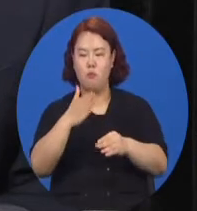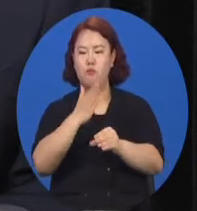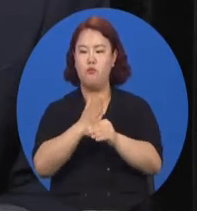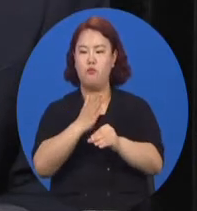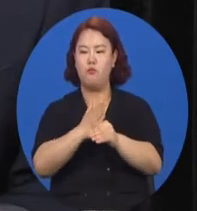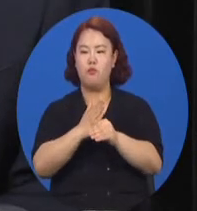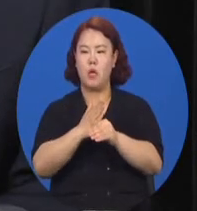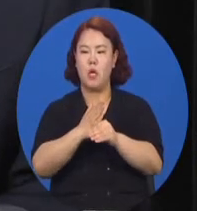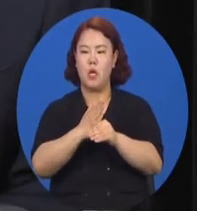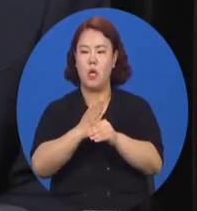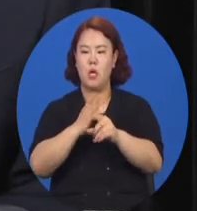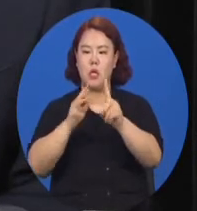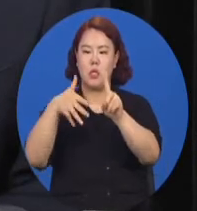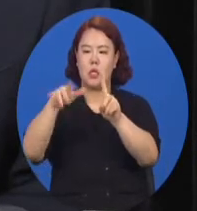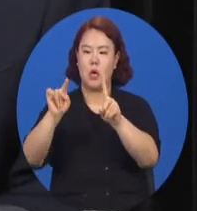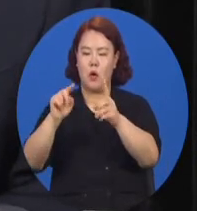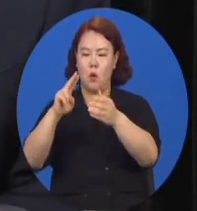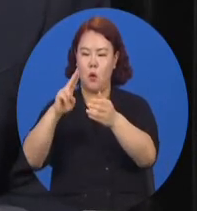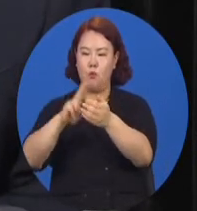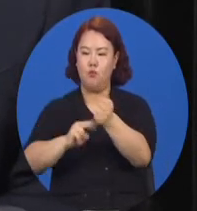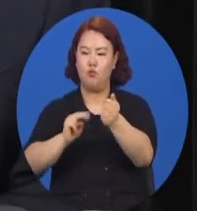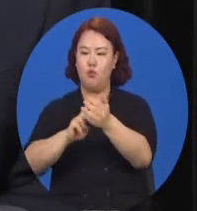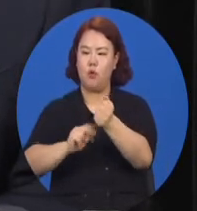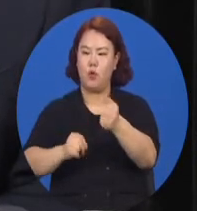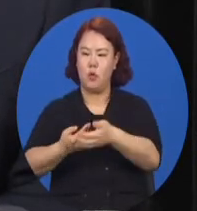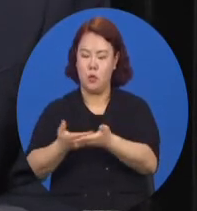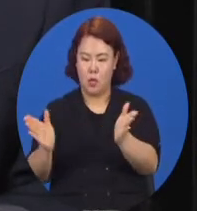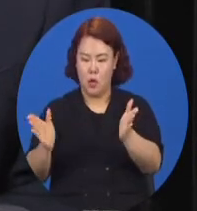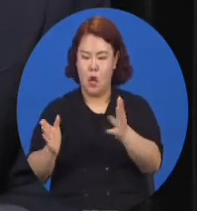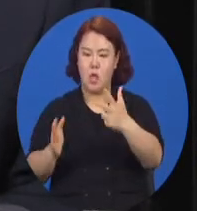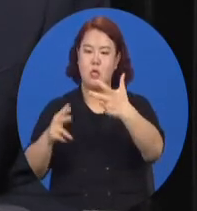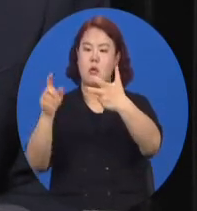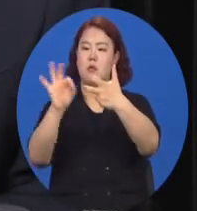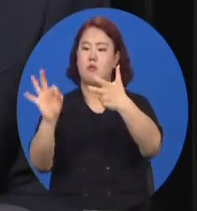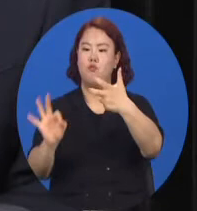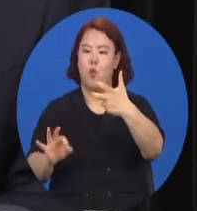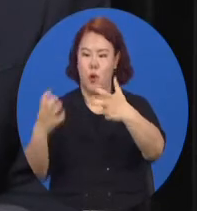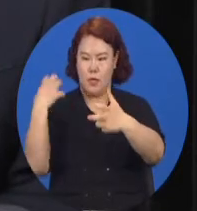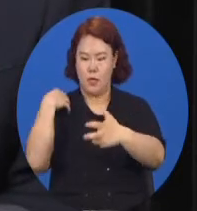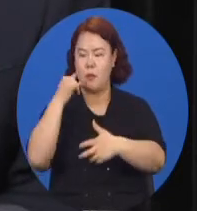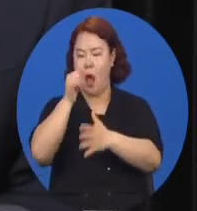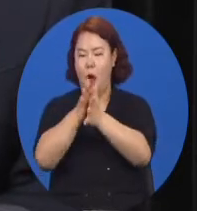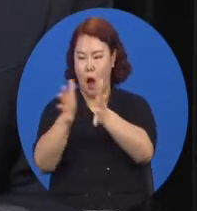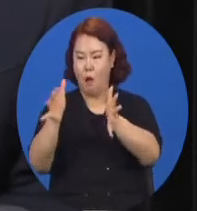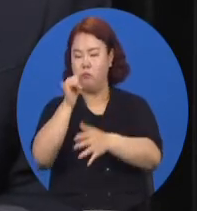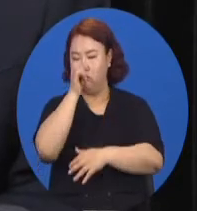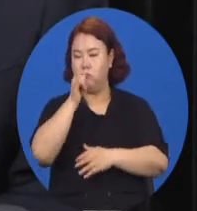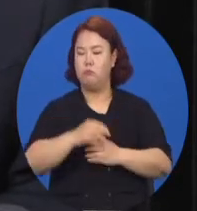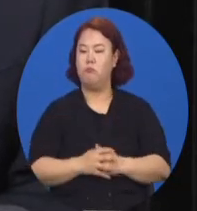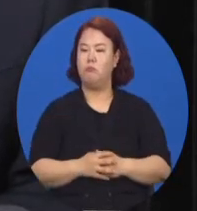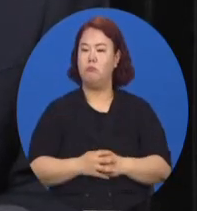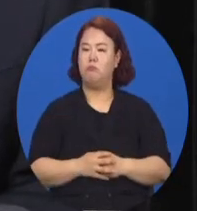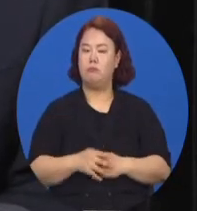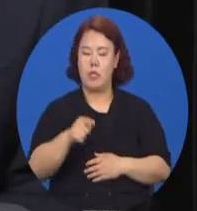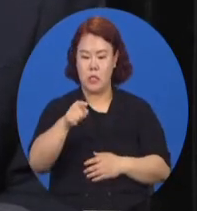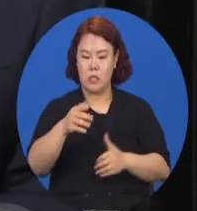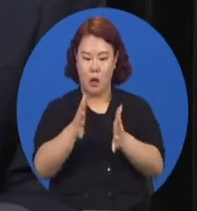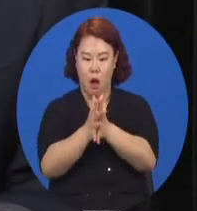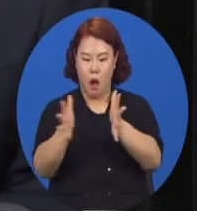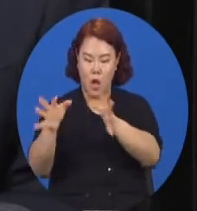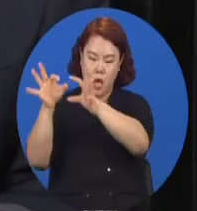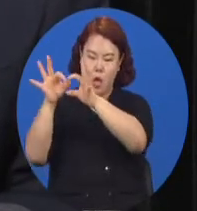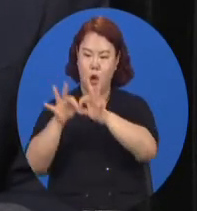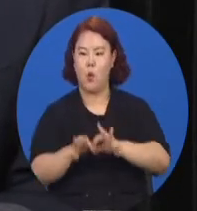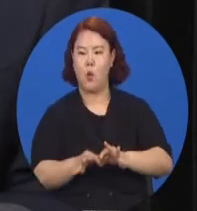1차 분양의 70% 이상이 이런 호응을 보이고 있는 이런 아파트입니다. 그래서 저희들은 이런 아파트를